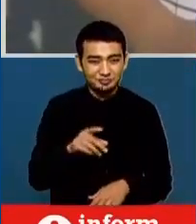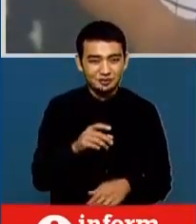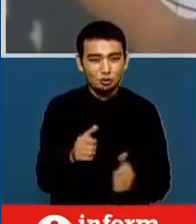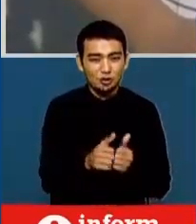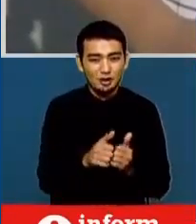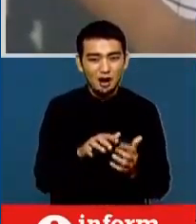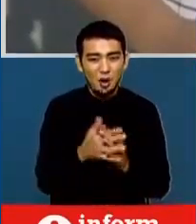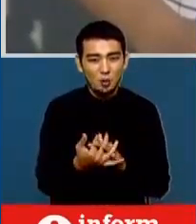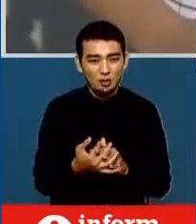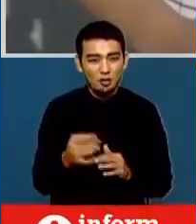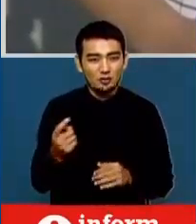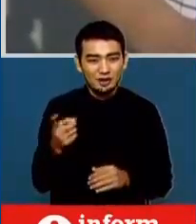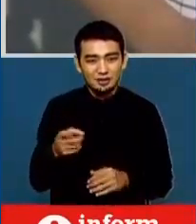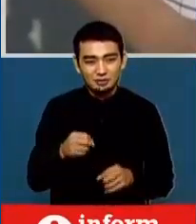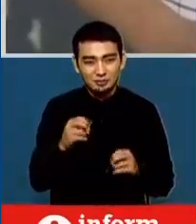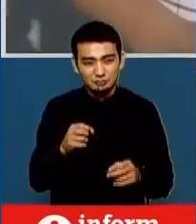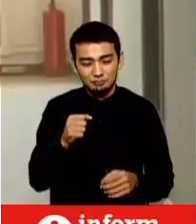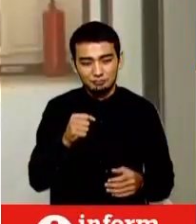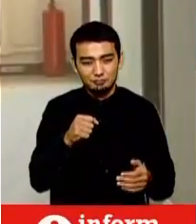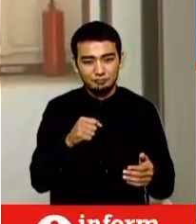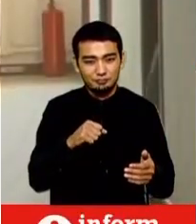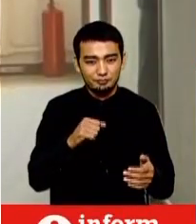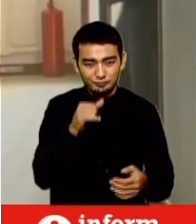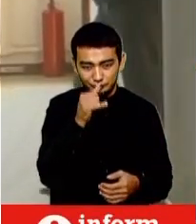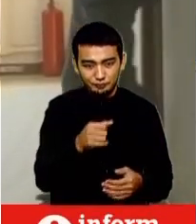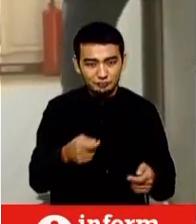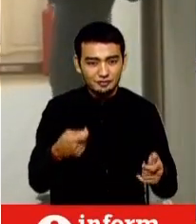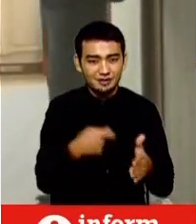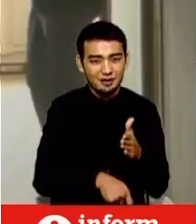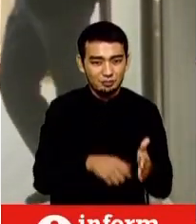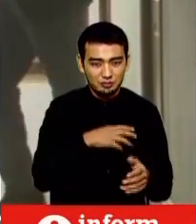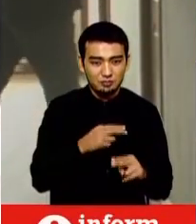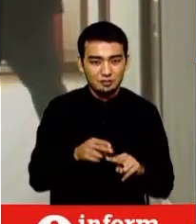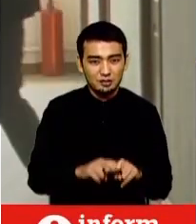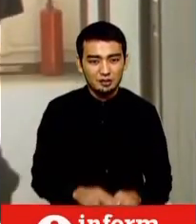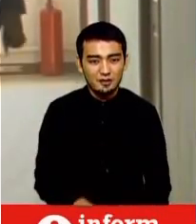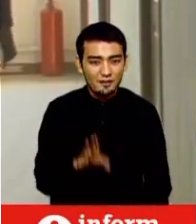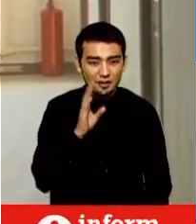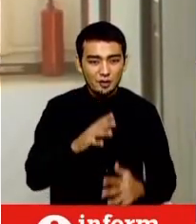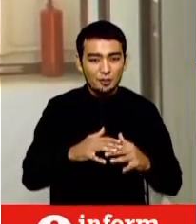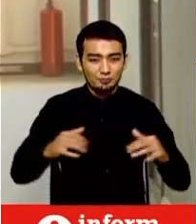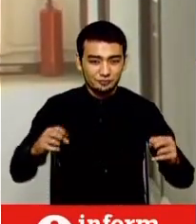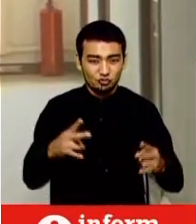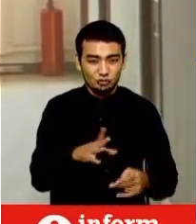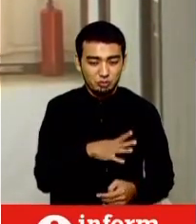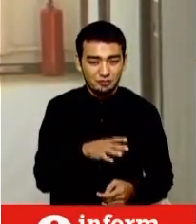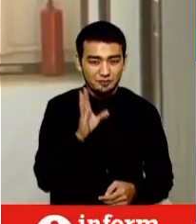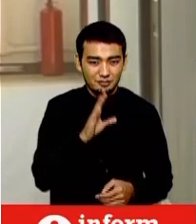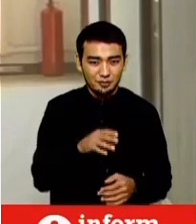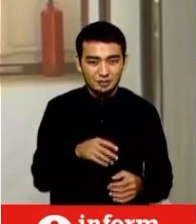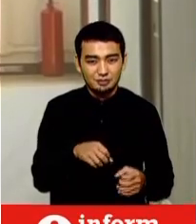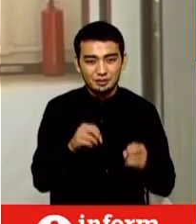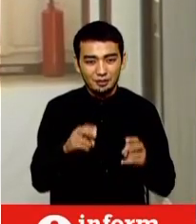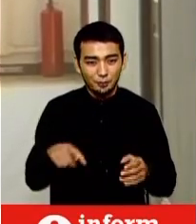ауылдың шаруа қожалық иелері жауып тастағанын растады. Коллектор ашып тұр осы кезде. Су тарту енді уақыт керек деп тұрсын. Аудан акиматы білет, ол